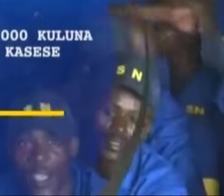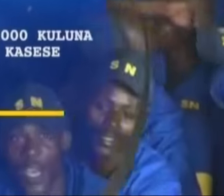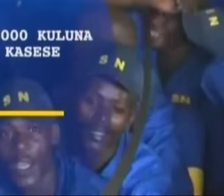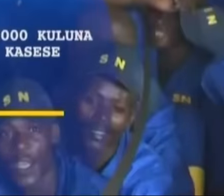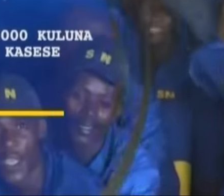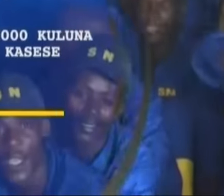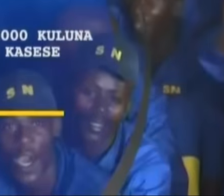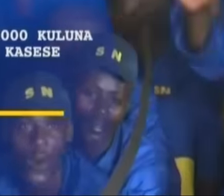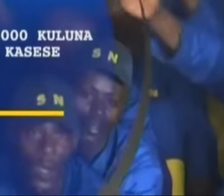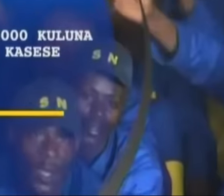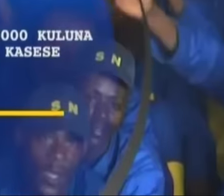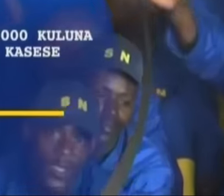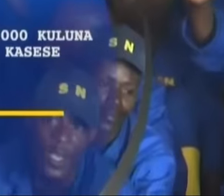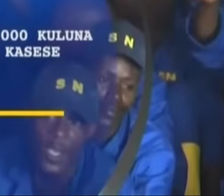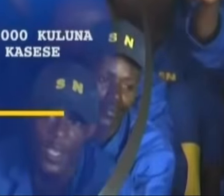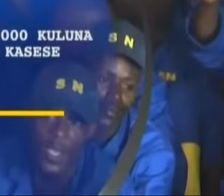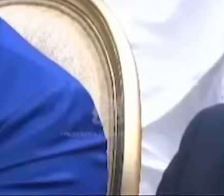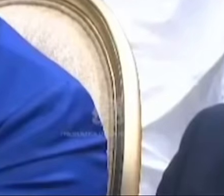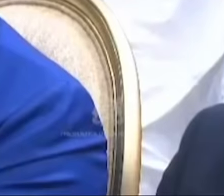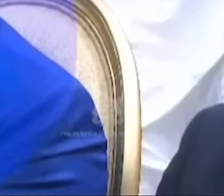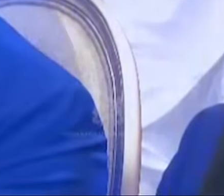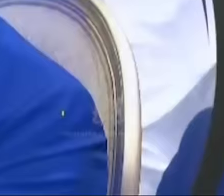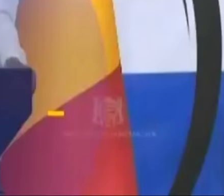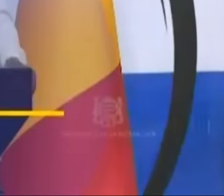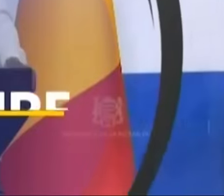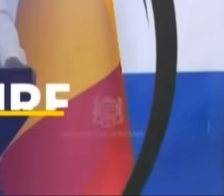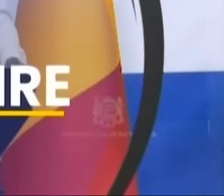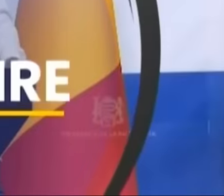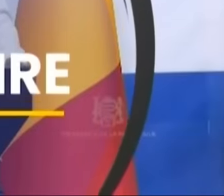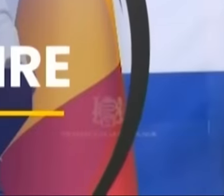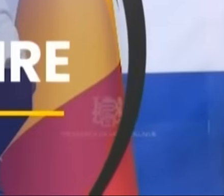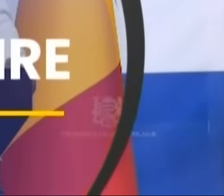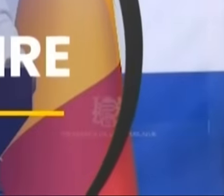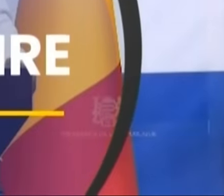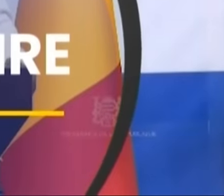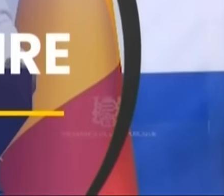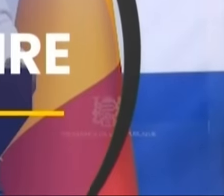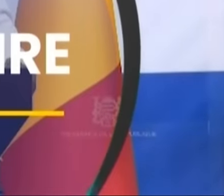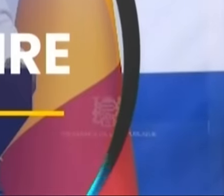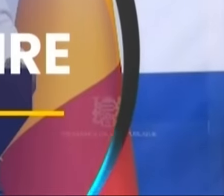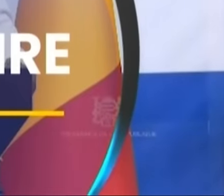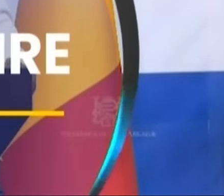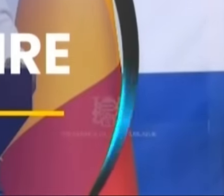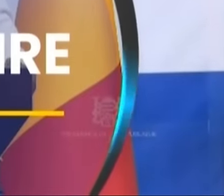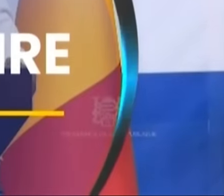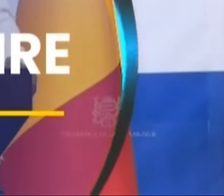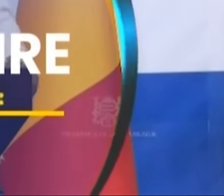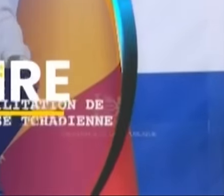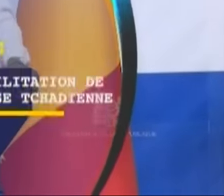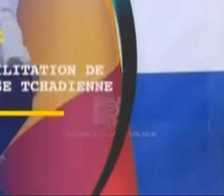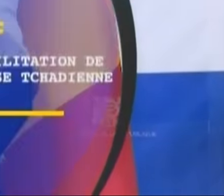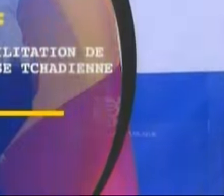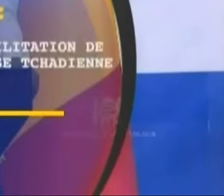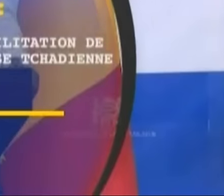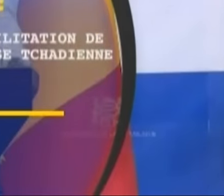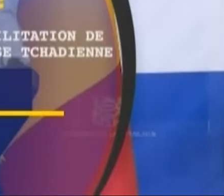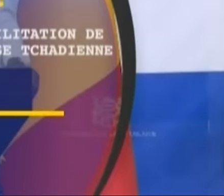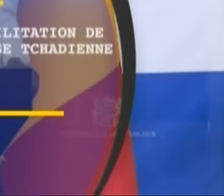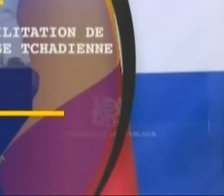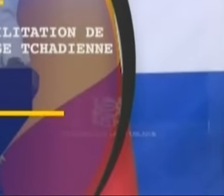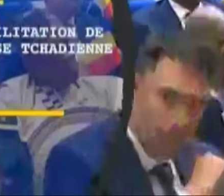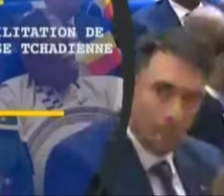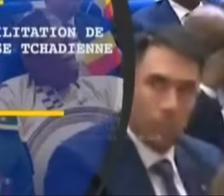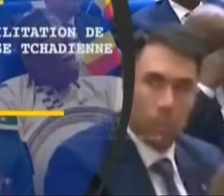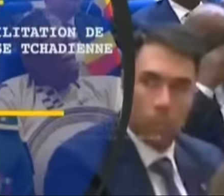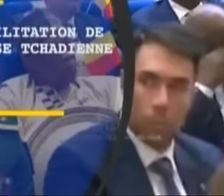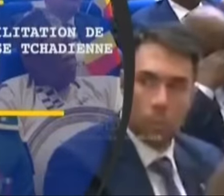servir le pays. Et en diplomatie, le Tchad, satisfait de la facilitation du président